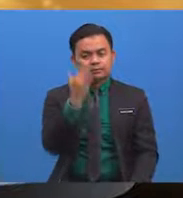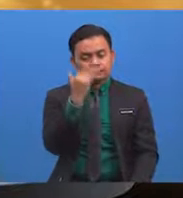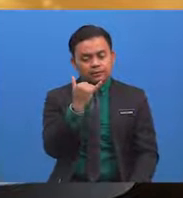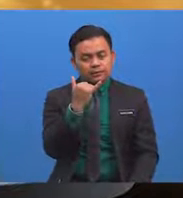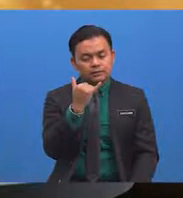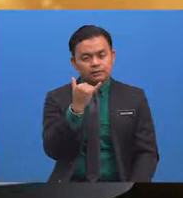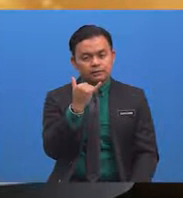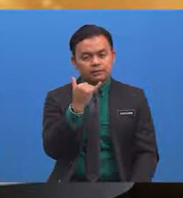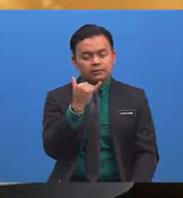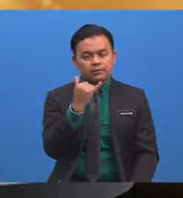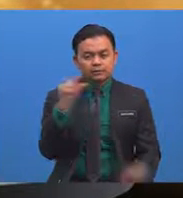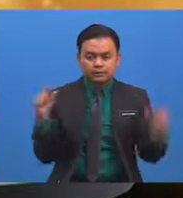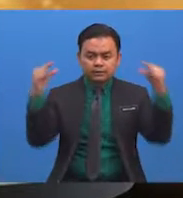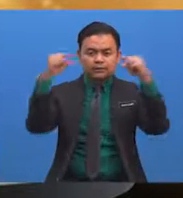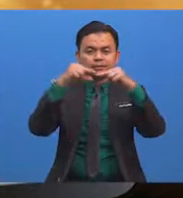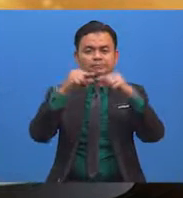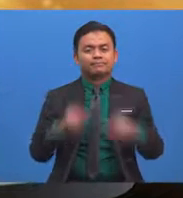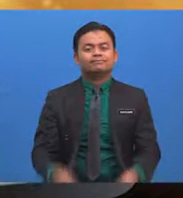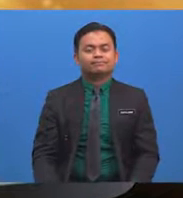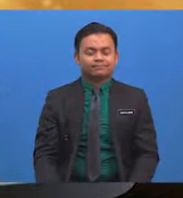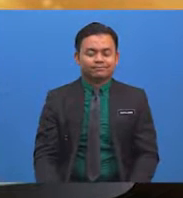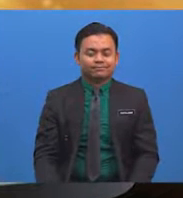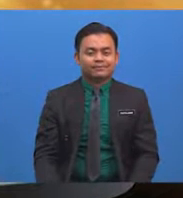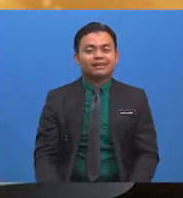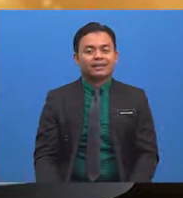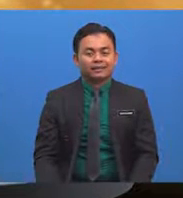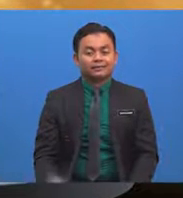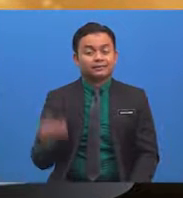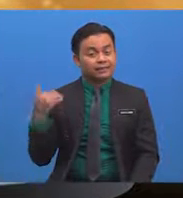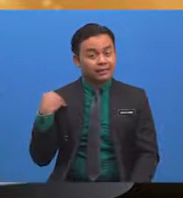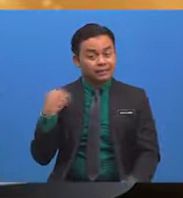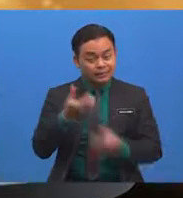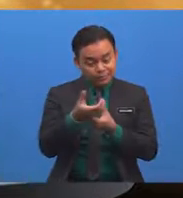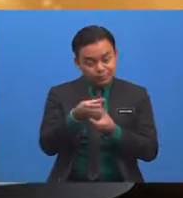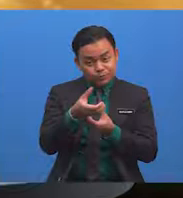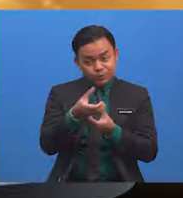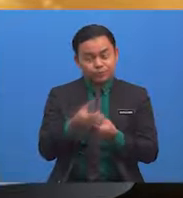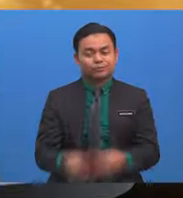Kenapa gelap ni? Nasib baik cikgu ada lampu suluh ni.